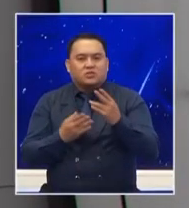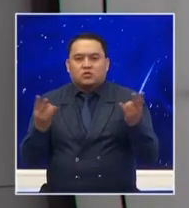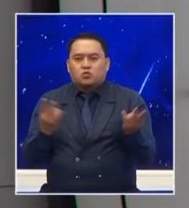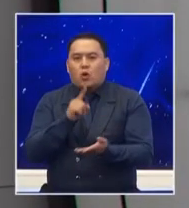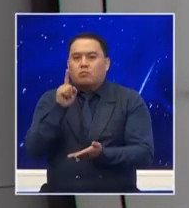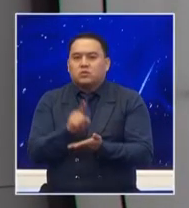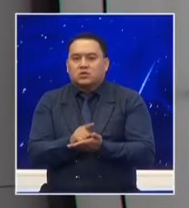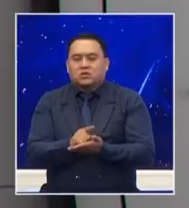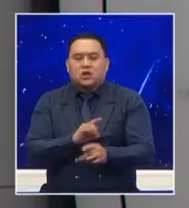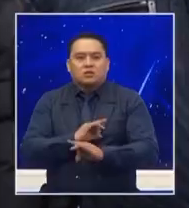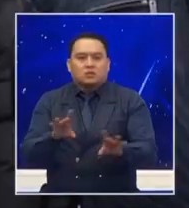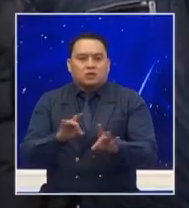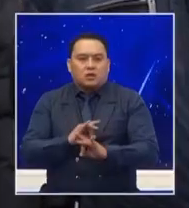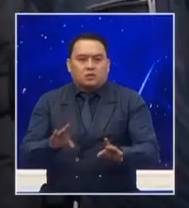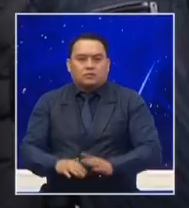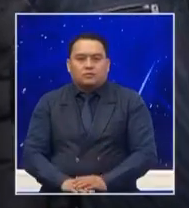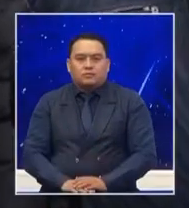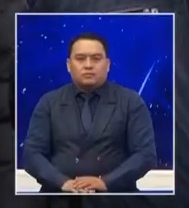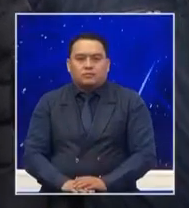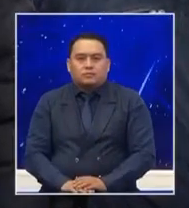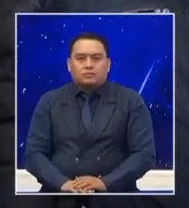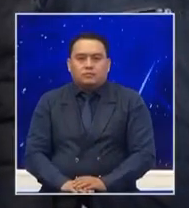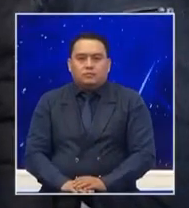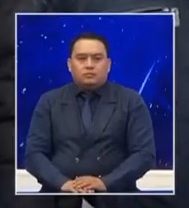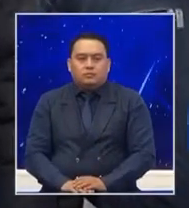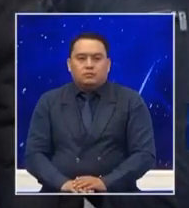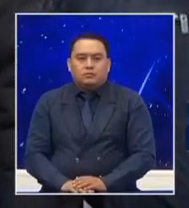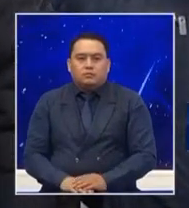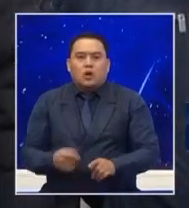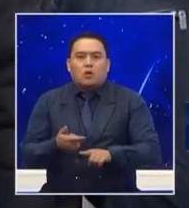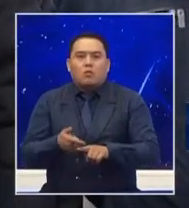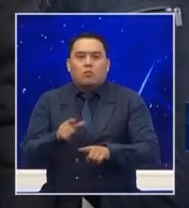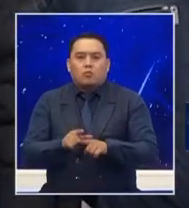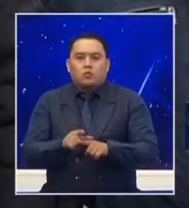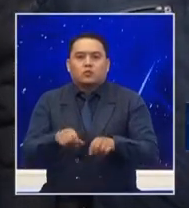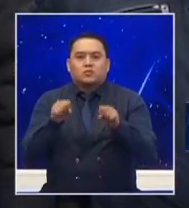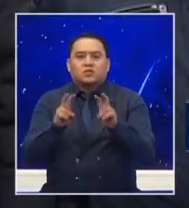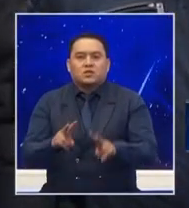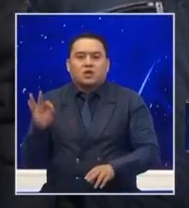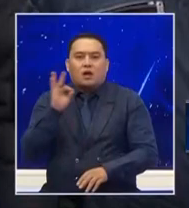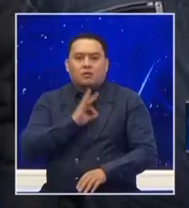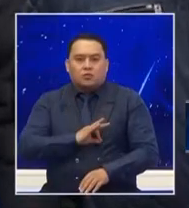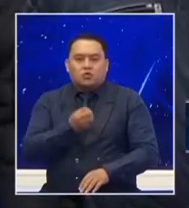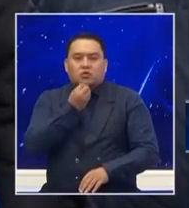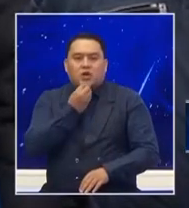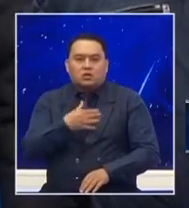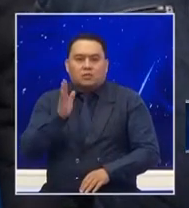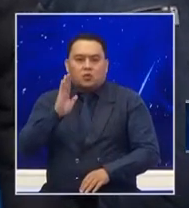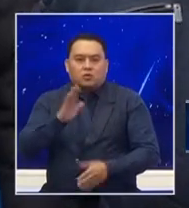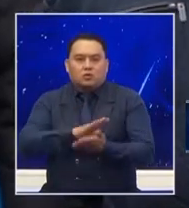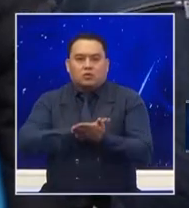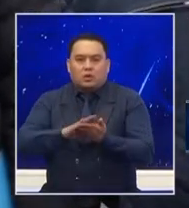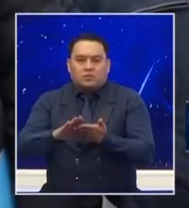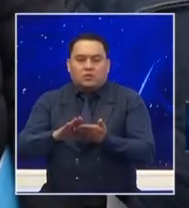болуы қажеттігін айтты. Самое главное, бұлар мамандар. Автобус, чтобы эксплуатация өте жақсы болу, тап-таза